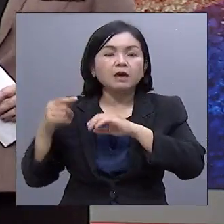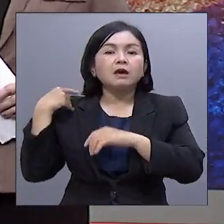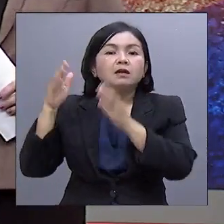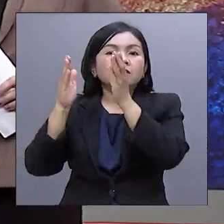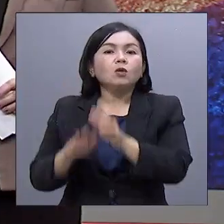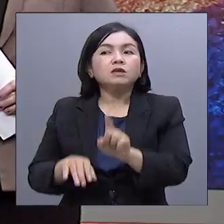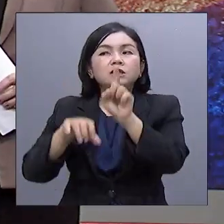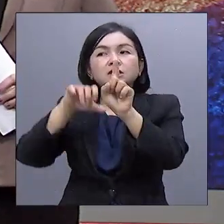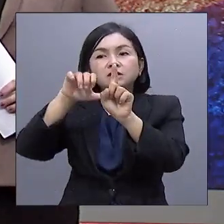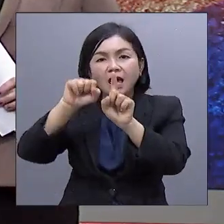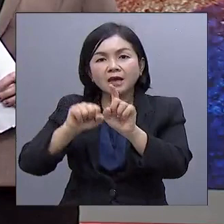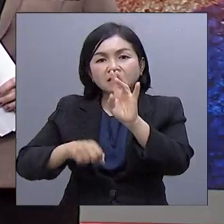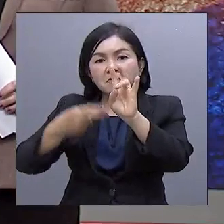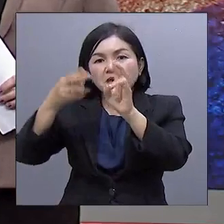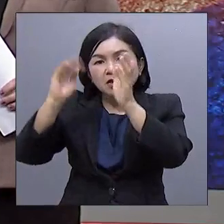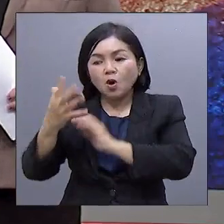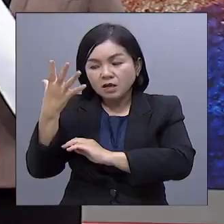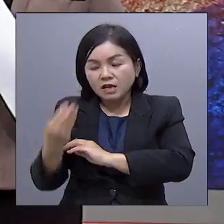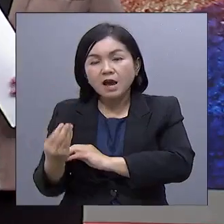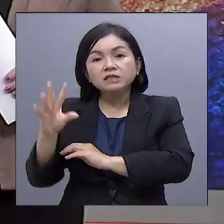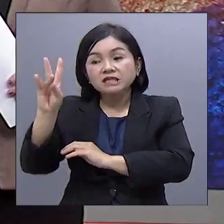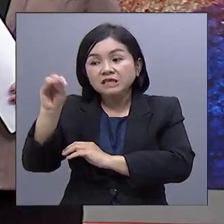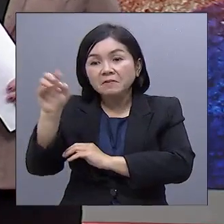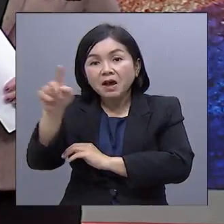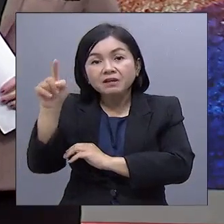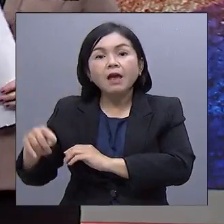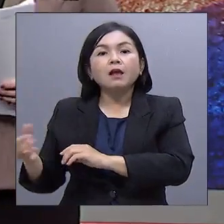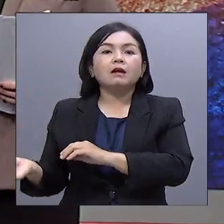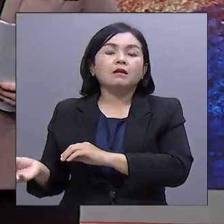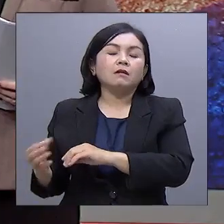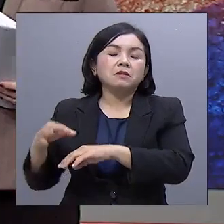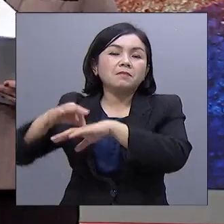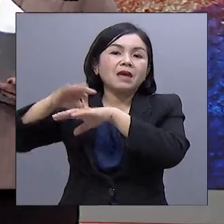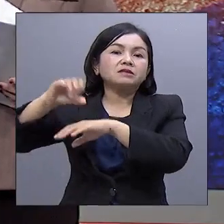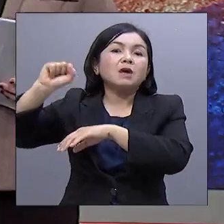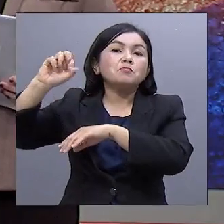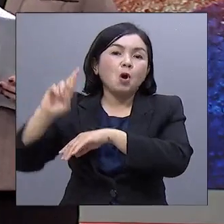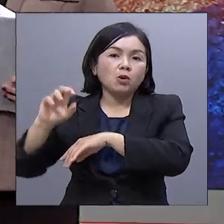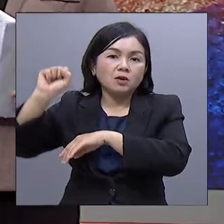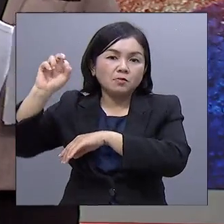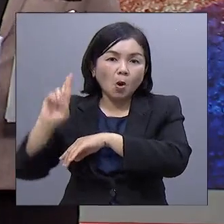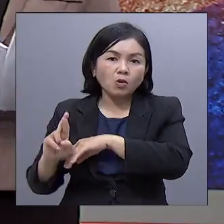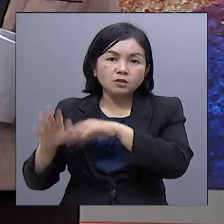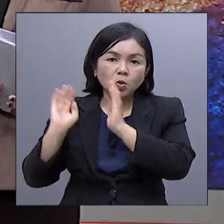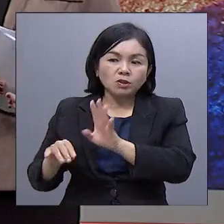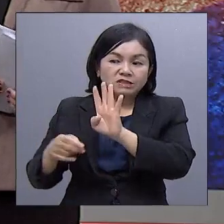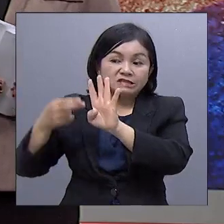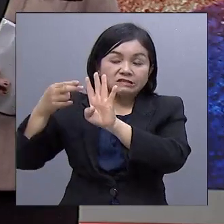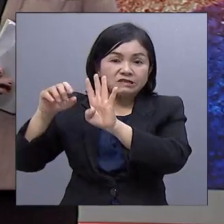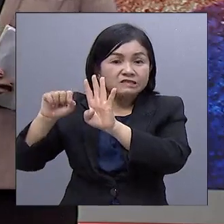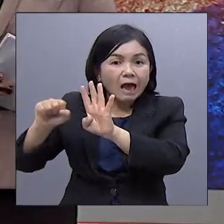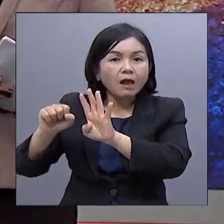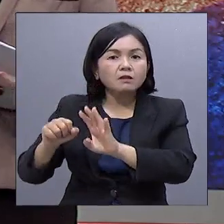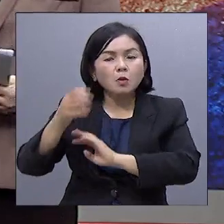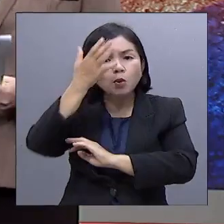170,000นายแต่ที่เหลืออีกร้อยละ70เป็นกำลังพลสำรองค่ะมีมากถึง 4แสนนายเหตุผล